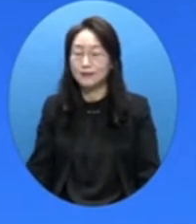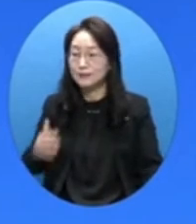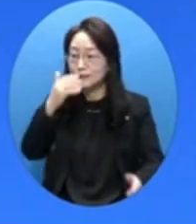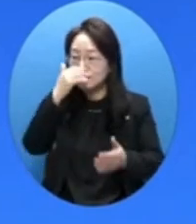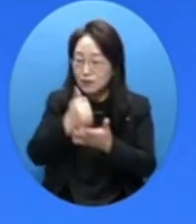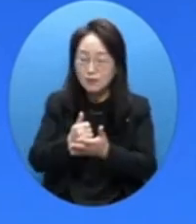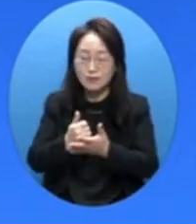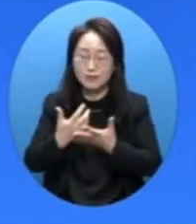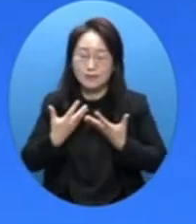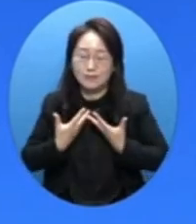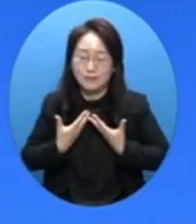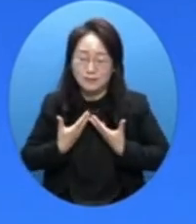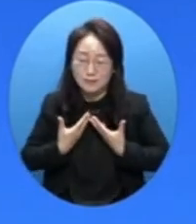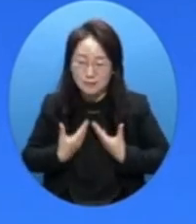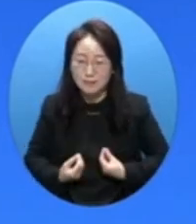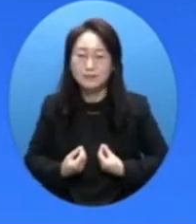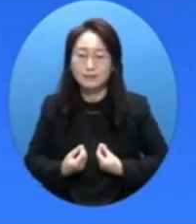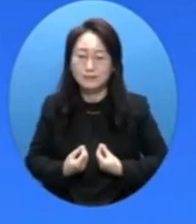죄와 젊은 가운데